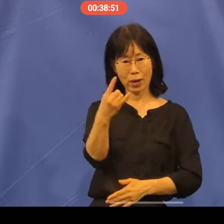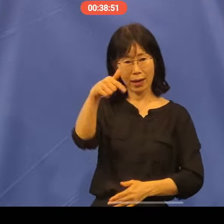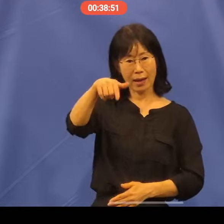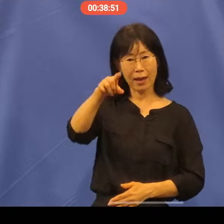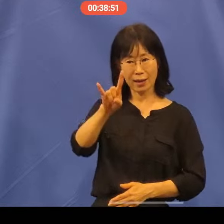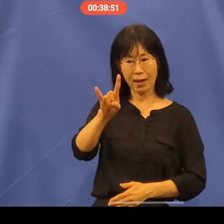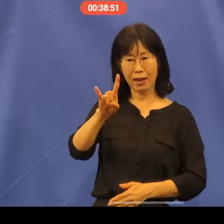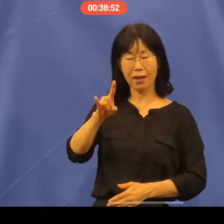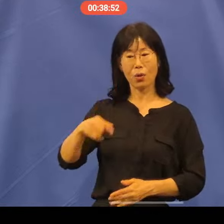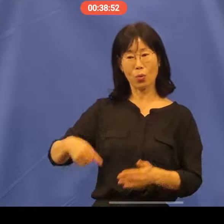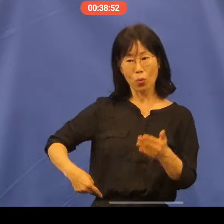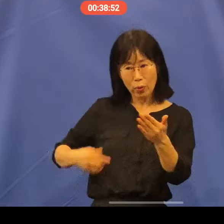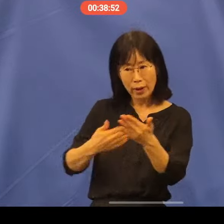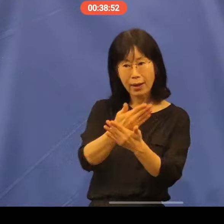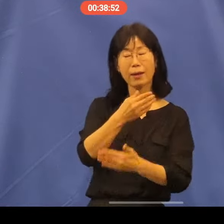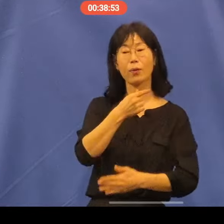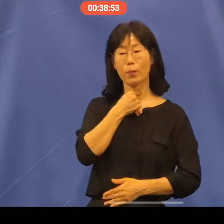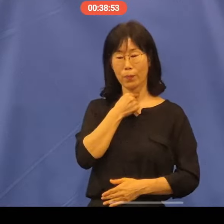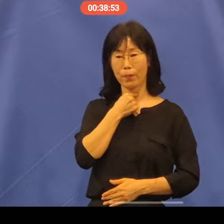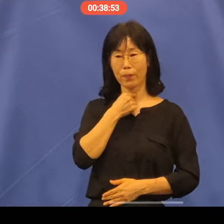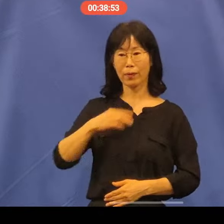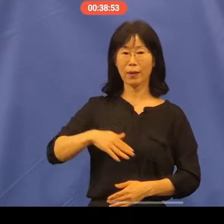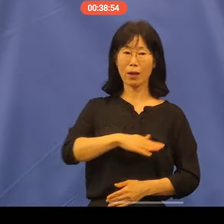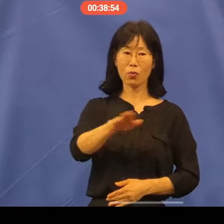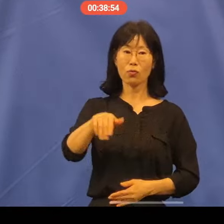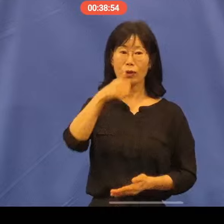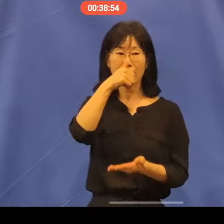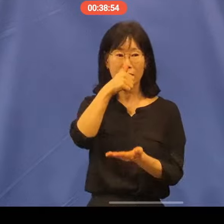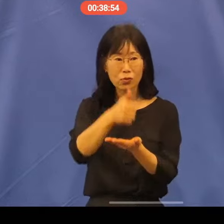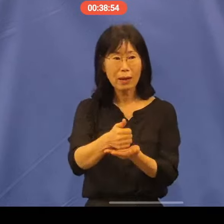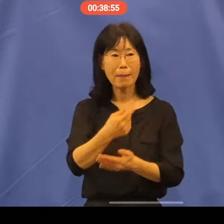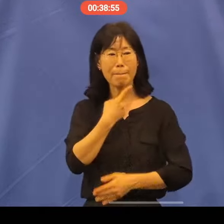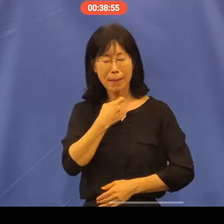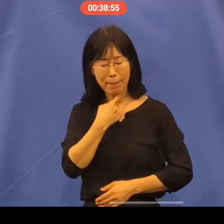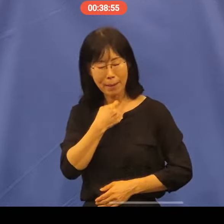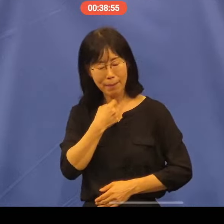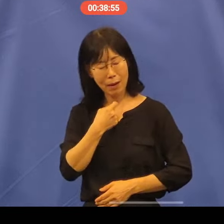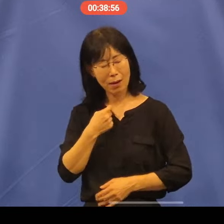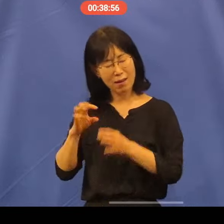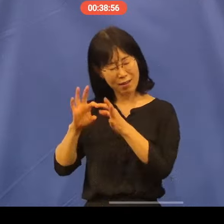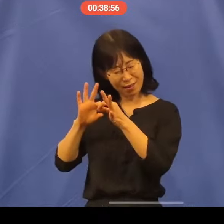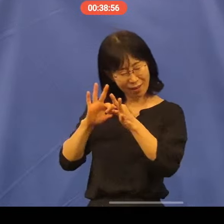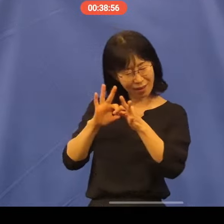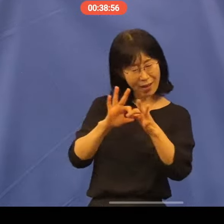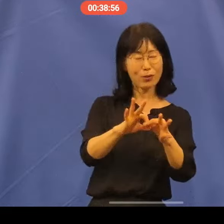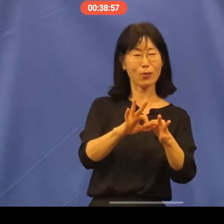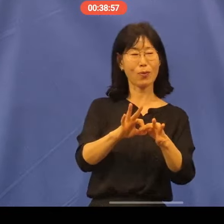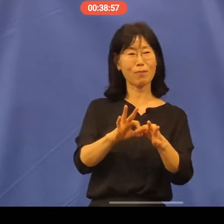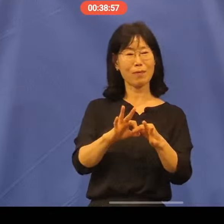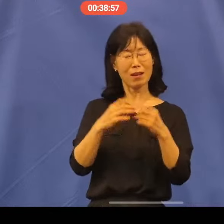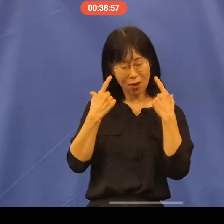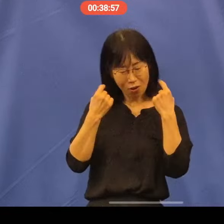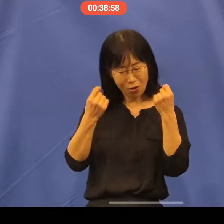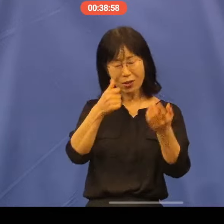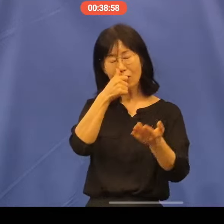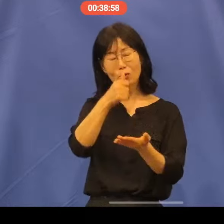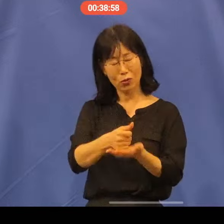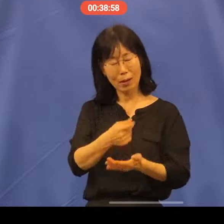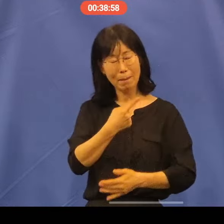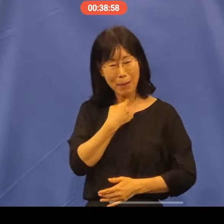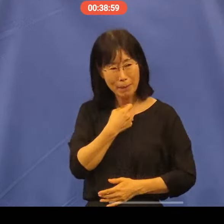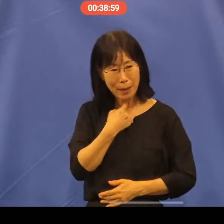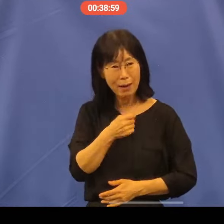여러분, 우리는 여전히 죄를 져요. 그렇다면 회개도 여전히 일상 속에 계속돼야 되고, 깊은 회개를 해야 되고,